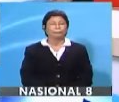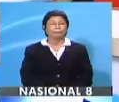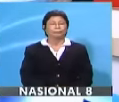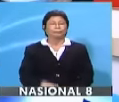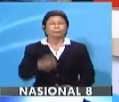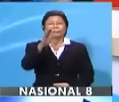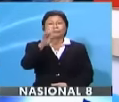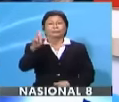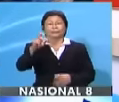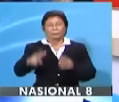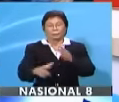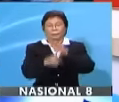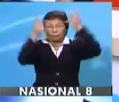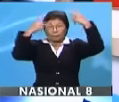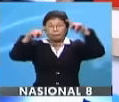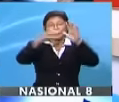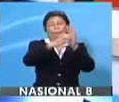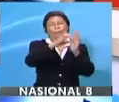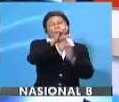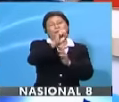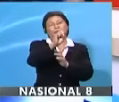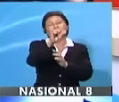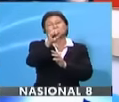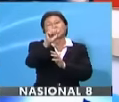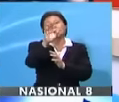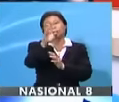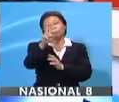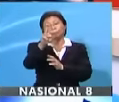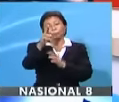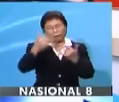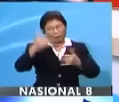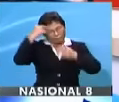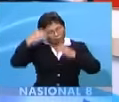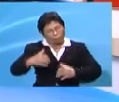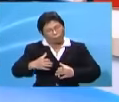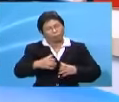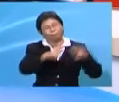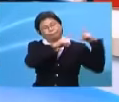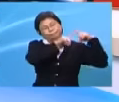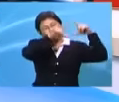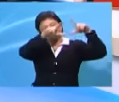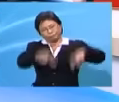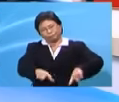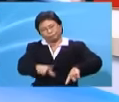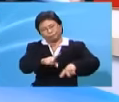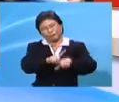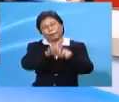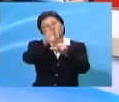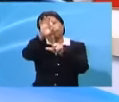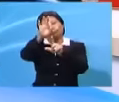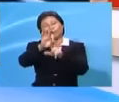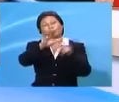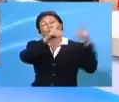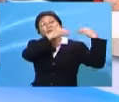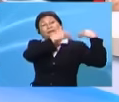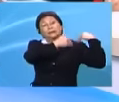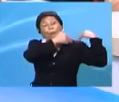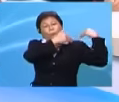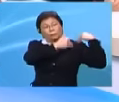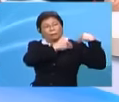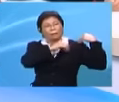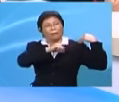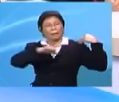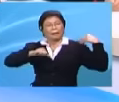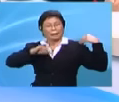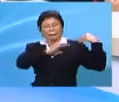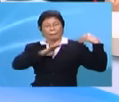kemahiran. Bekas timbalan Presiden PAS, Muhammad Sabu, hari ini memutuskan untuk melepaskan jawatannya di Pulau Pinang. Jawatan itu ialah sebagai Ahli